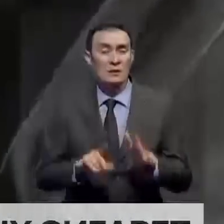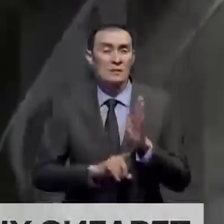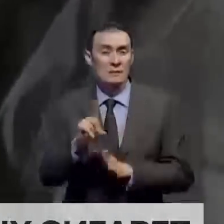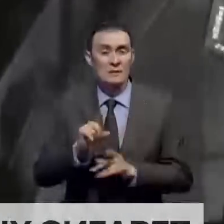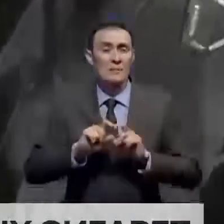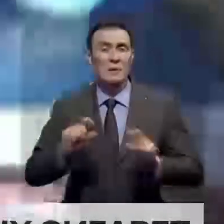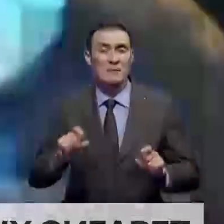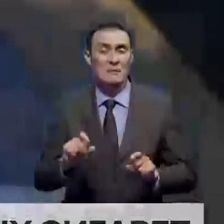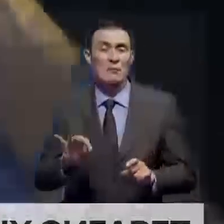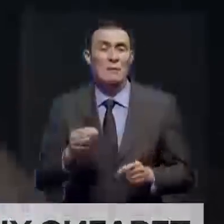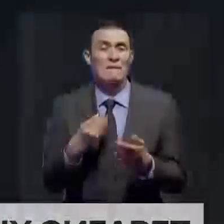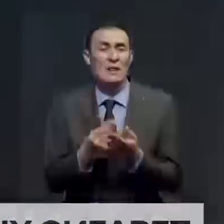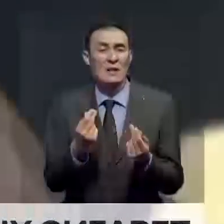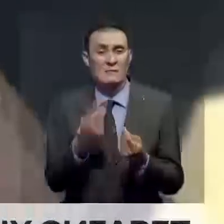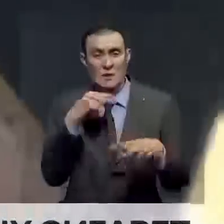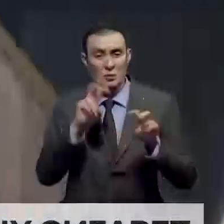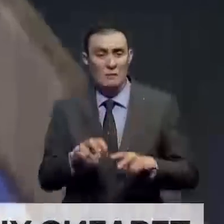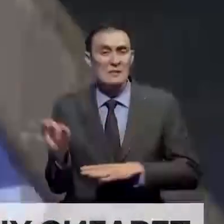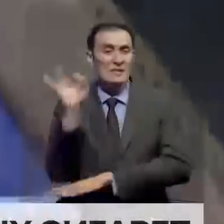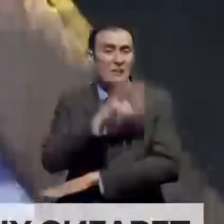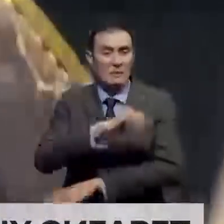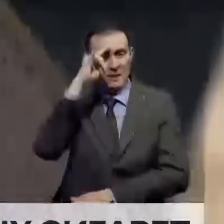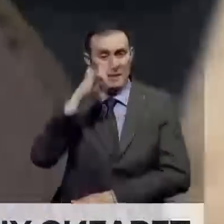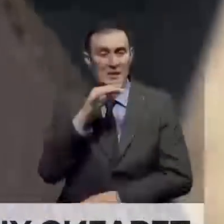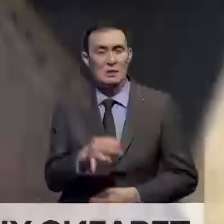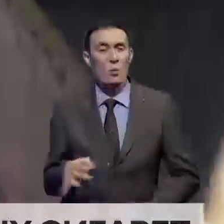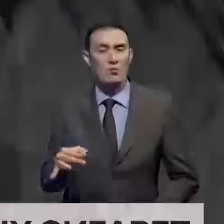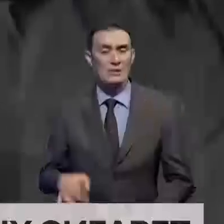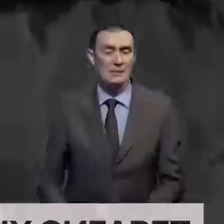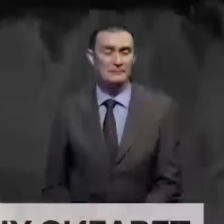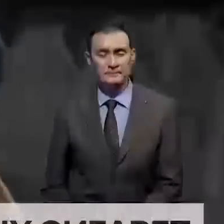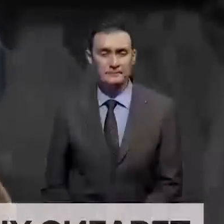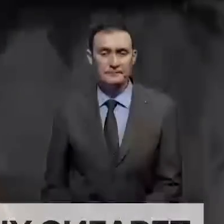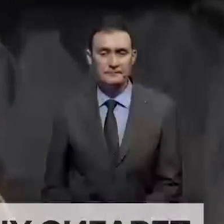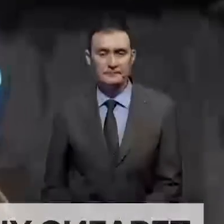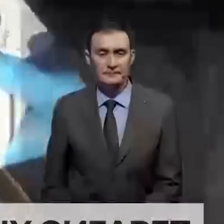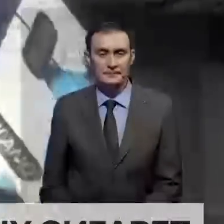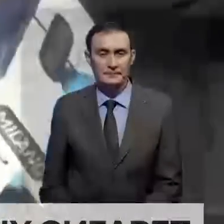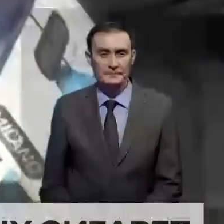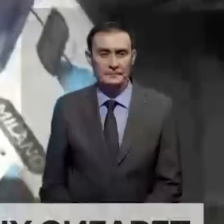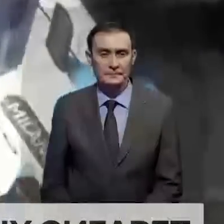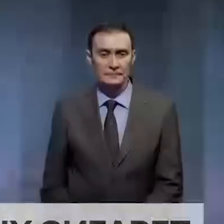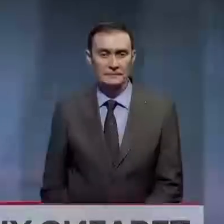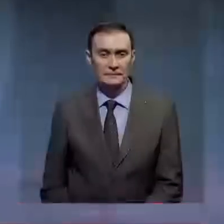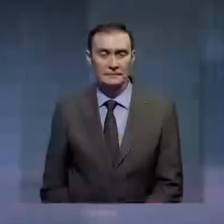завел департамент агентства по финмониторингу в Западно-Казахстанской области.